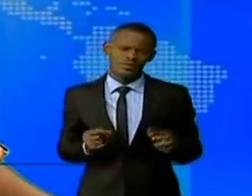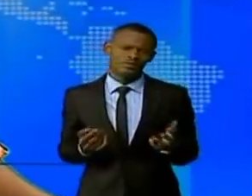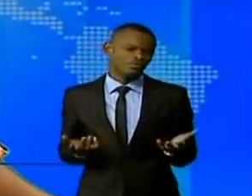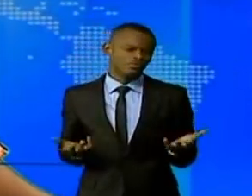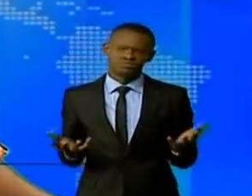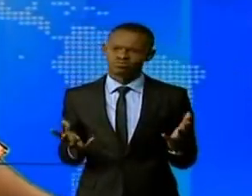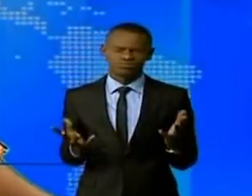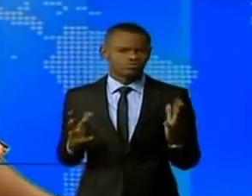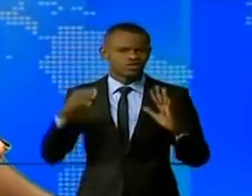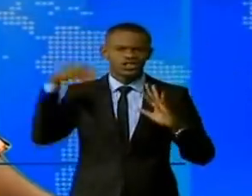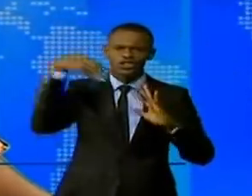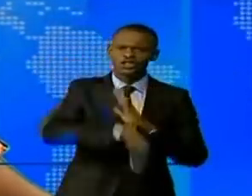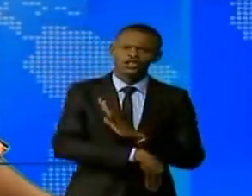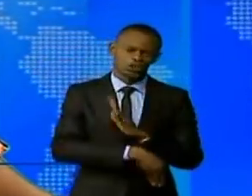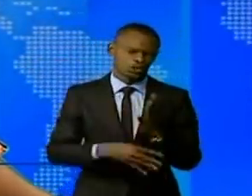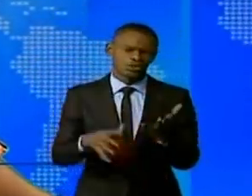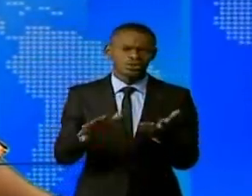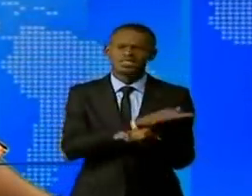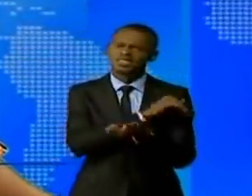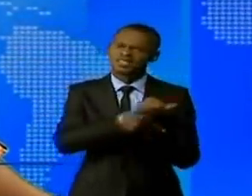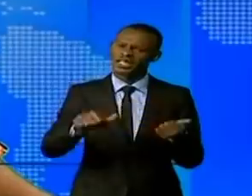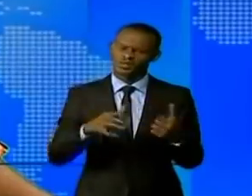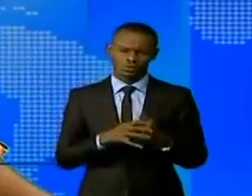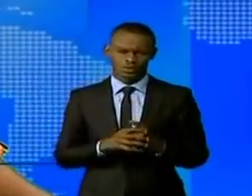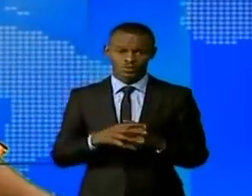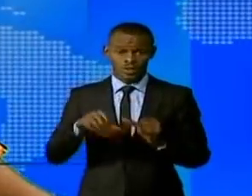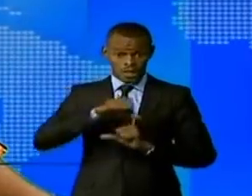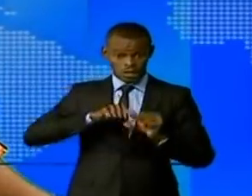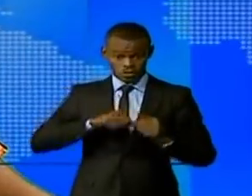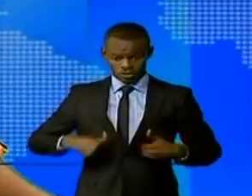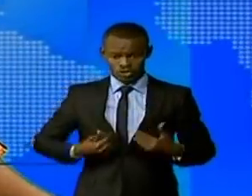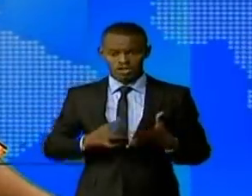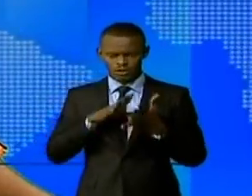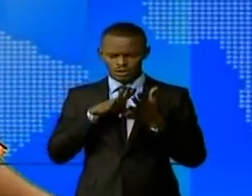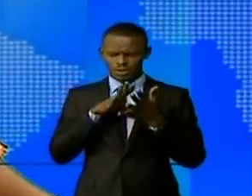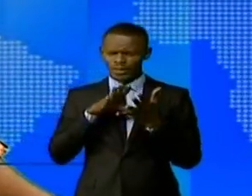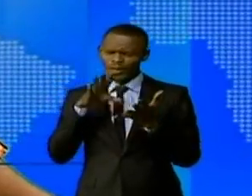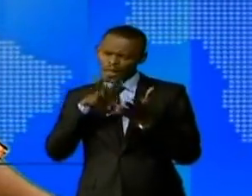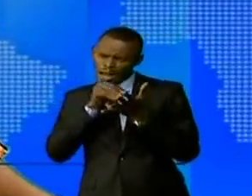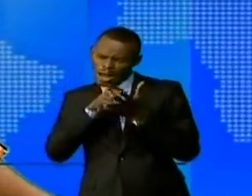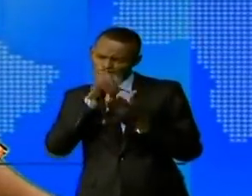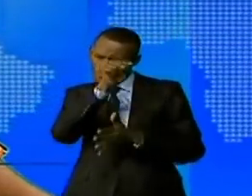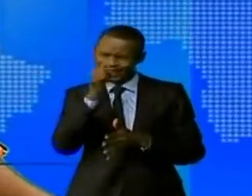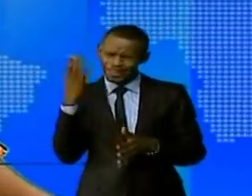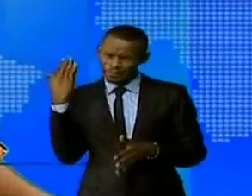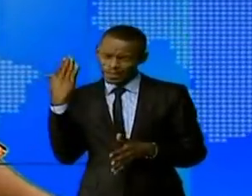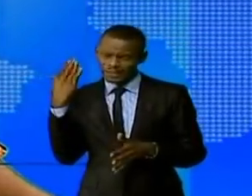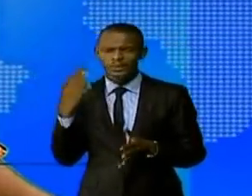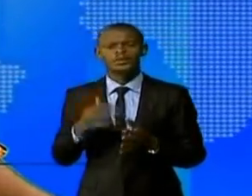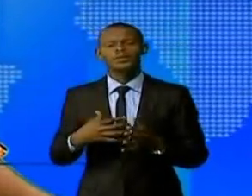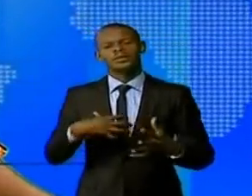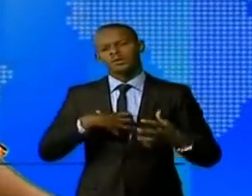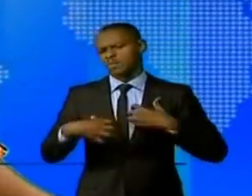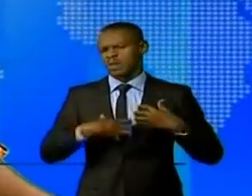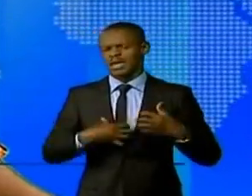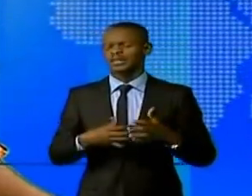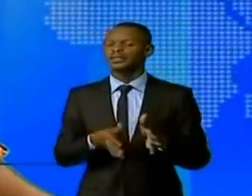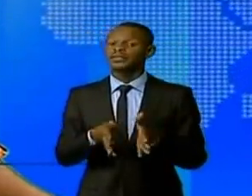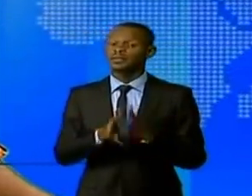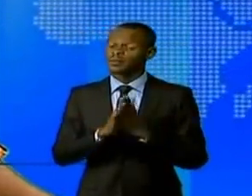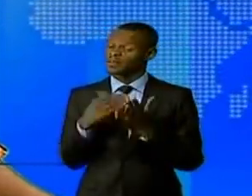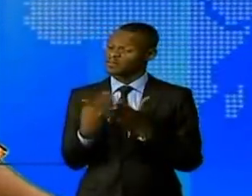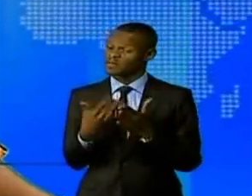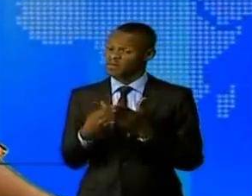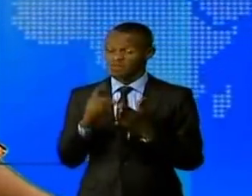sol. L'association de jeunes et cadres Kété lance un cri d'alerte au gouvernement pour la réhabilitation de cette école de renom de la